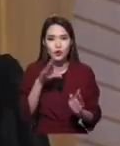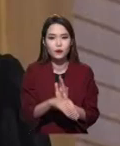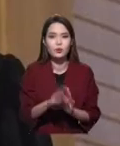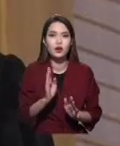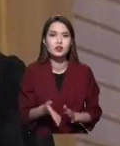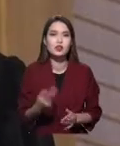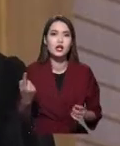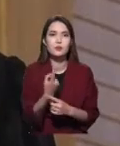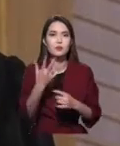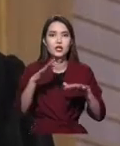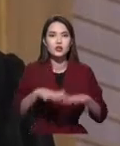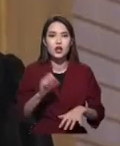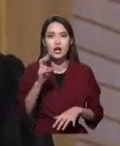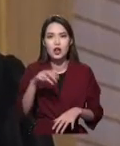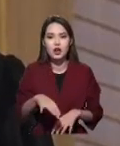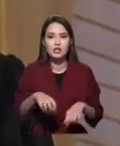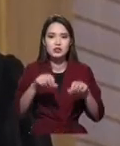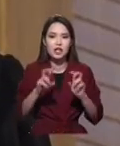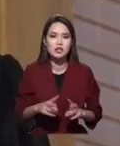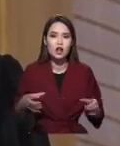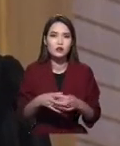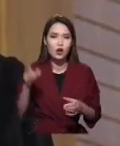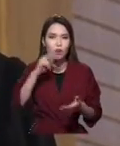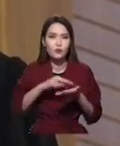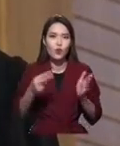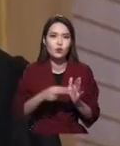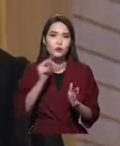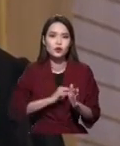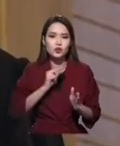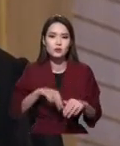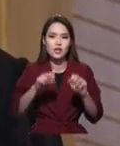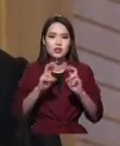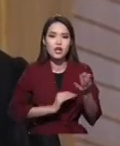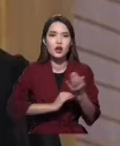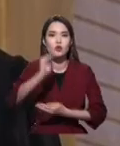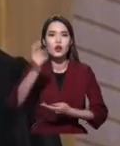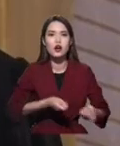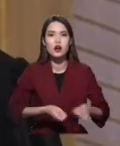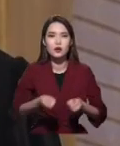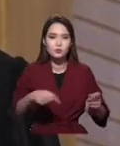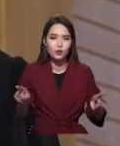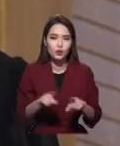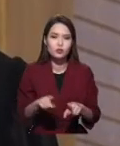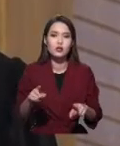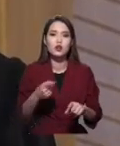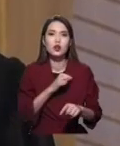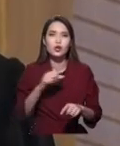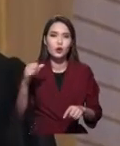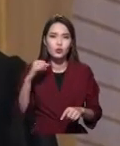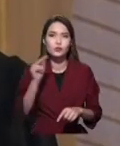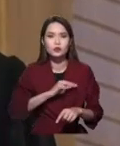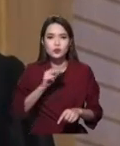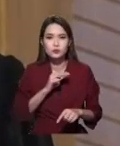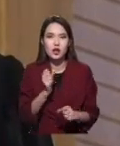Бірнеше әдістемелер арқылы осы команда ұйымдастыру жұмыстары бойынша, жобалық басқаруға бойынша әйелдерді оқыту жұмыстарын жасайтын